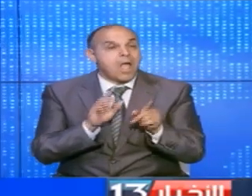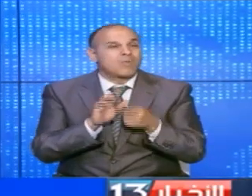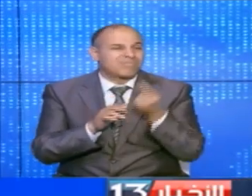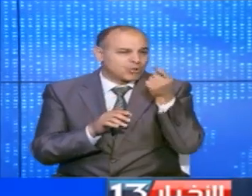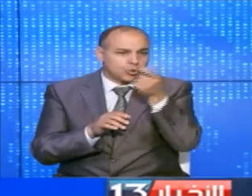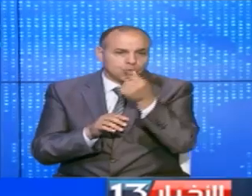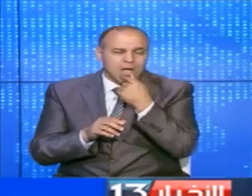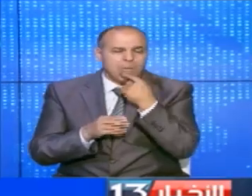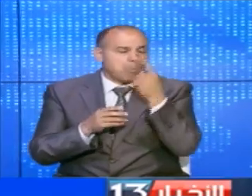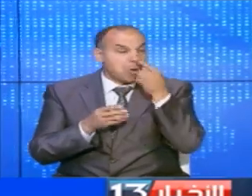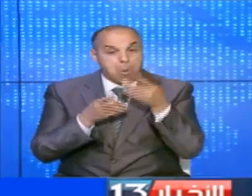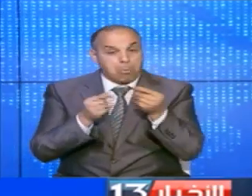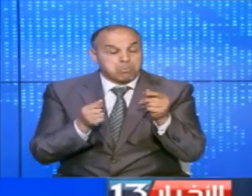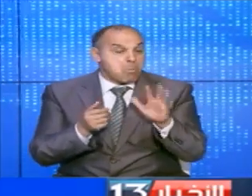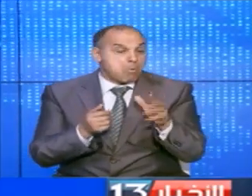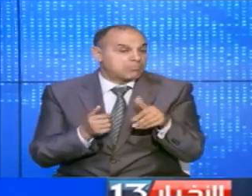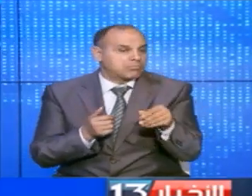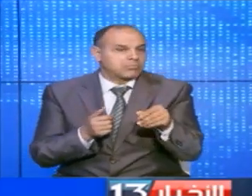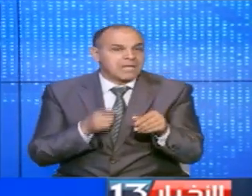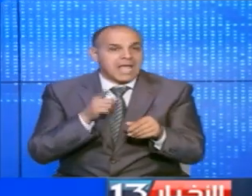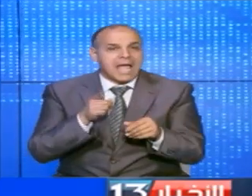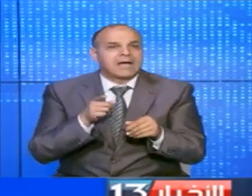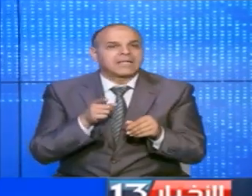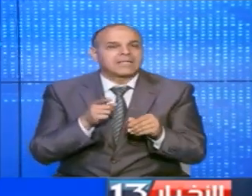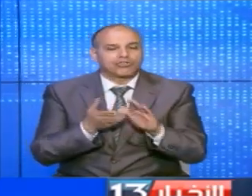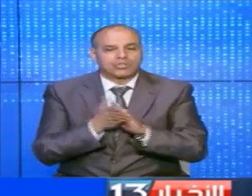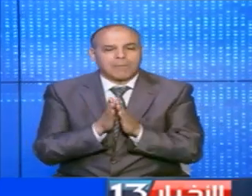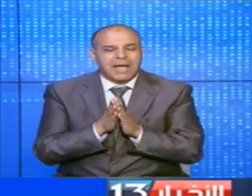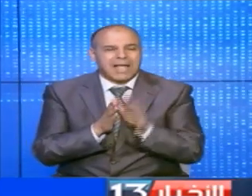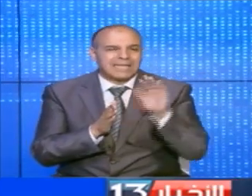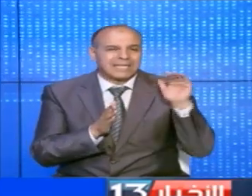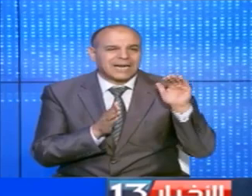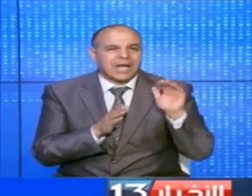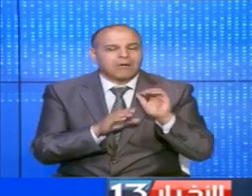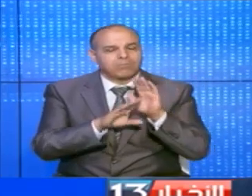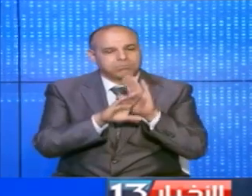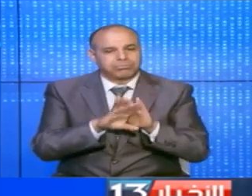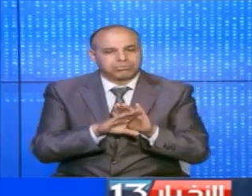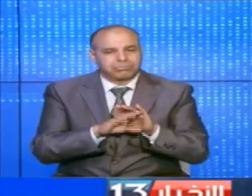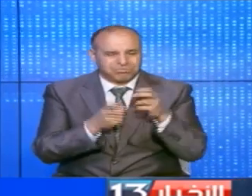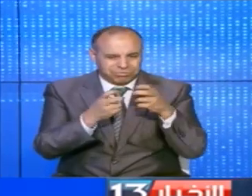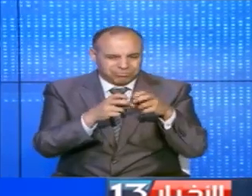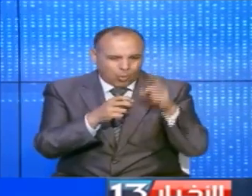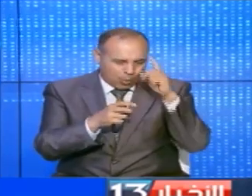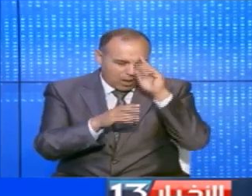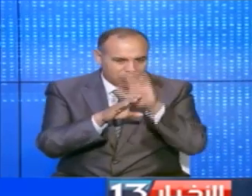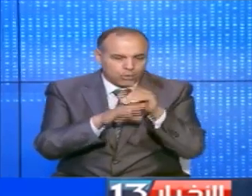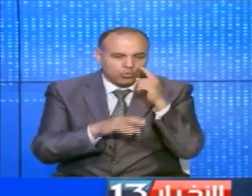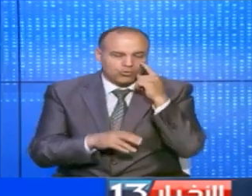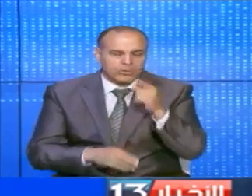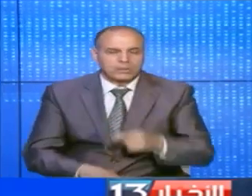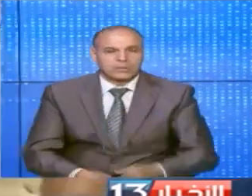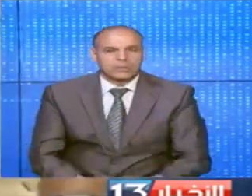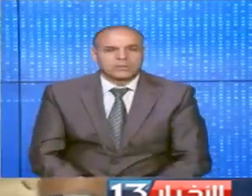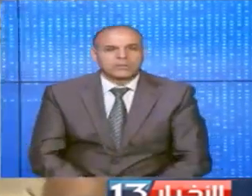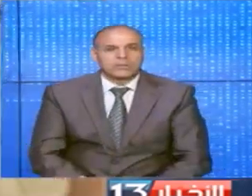والمهدده بالانقراض عملت جمعيه الازرق الكبيره على تعيشها هناك